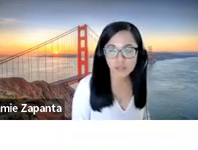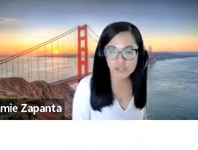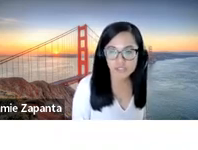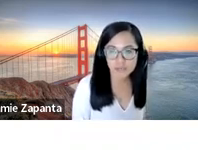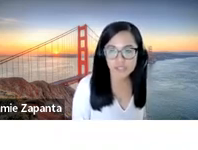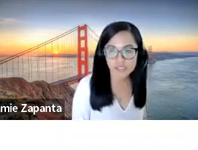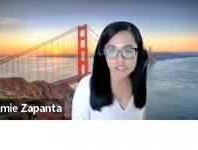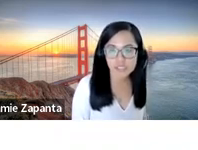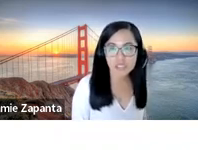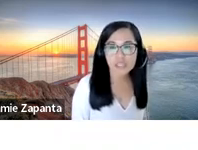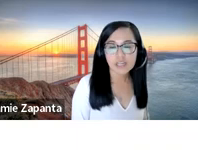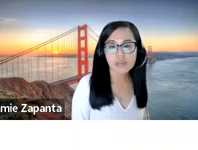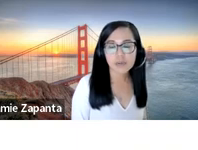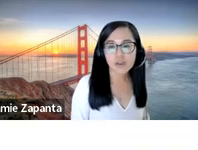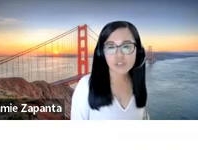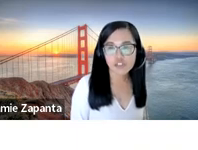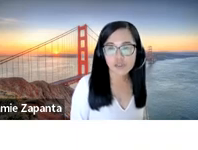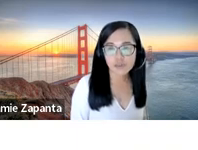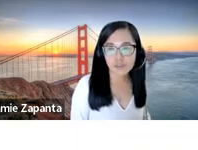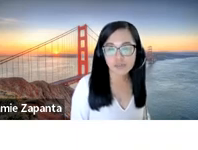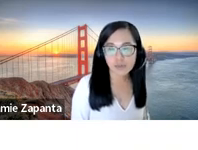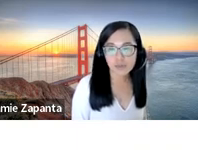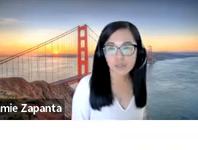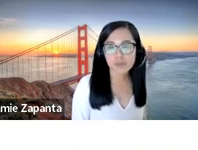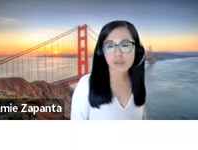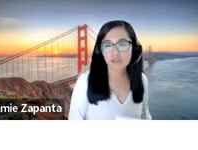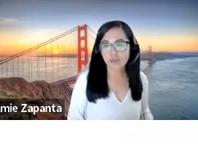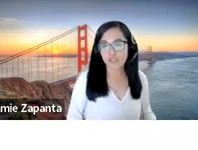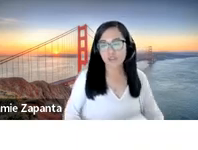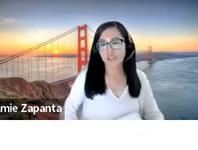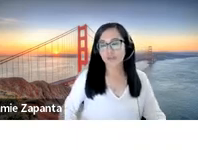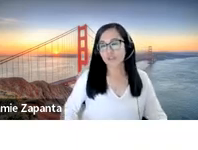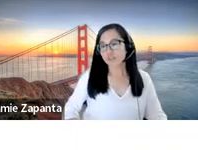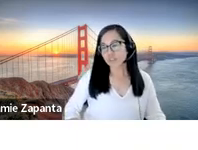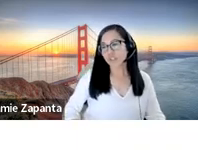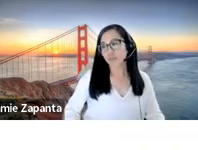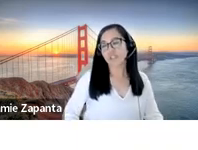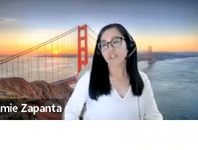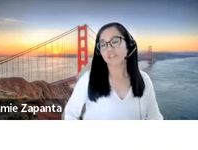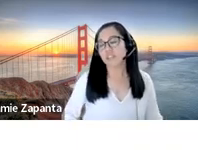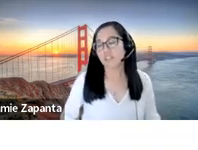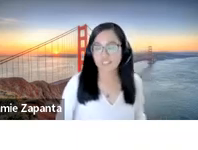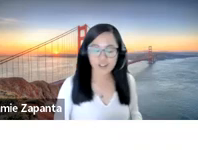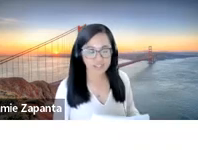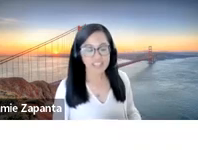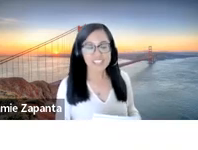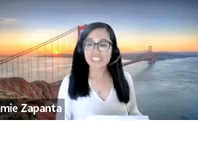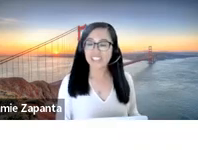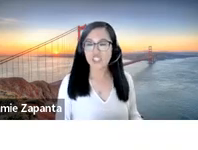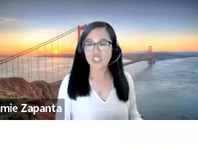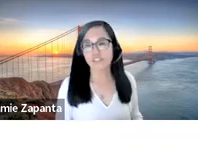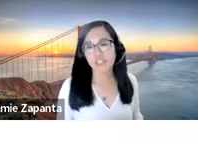with disabilities college to career programs are focused on helping students with in the sorry